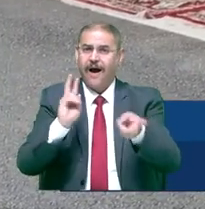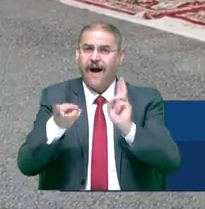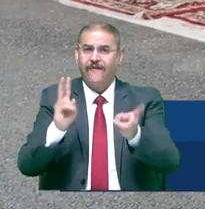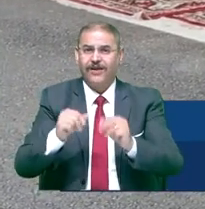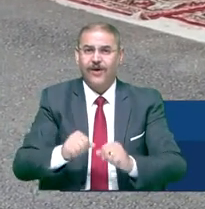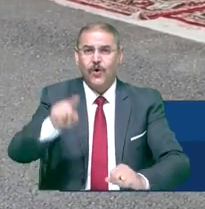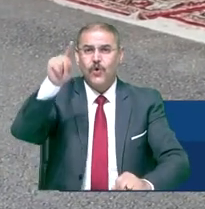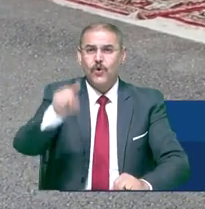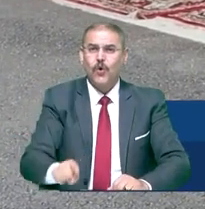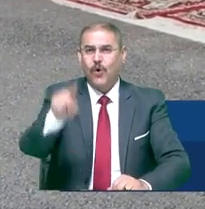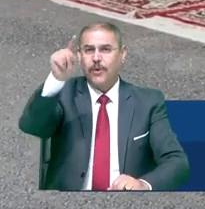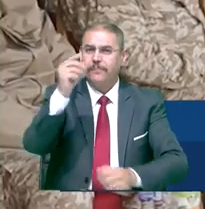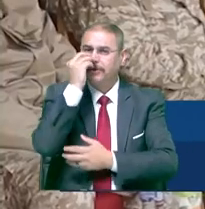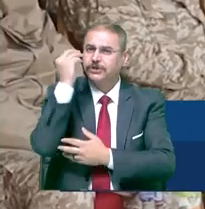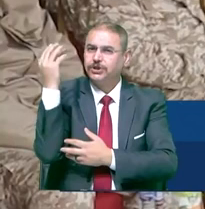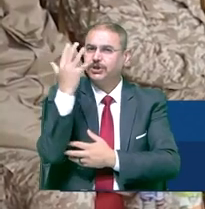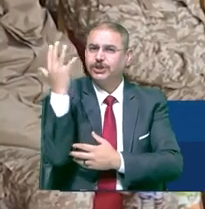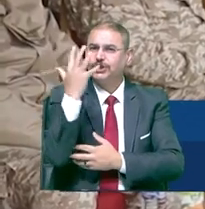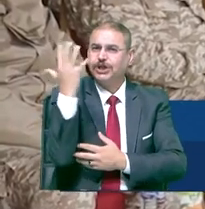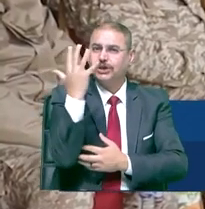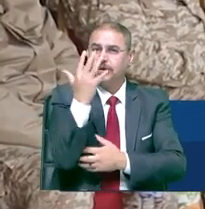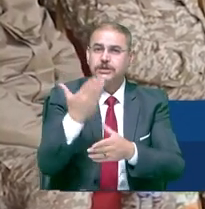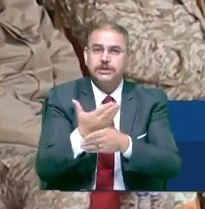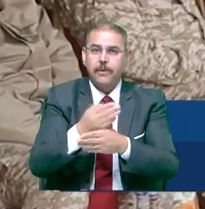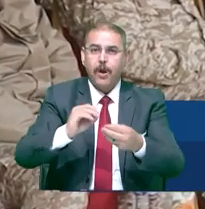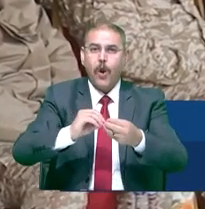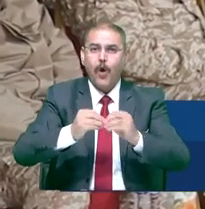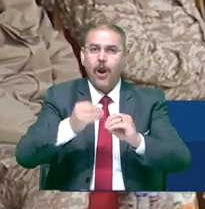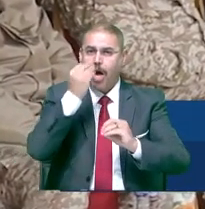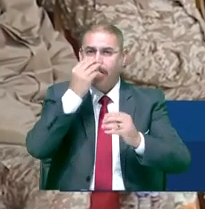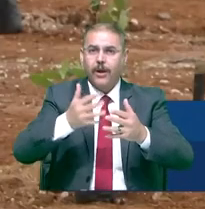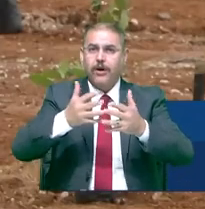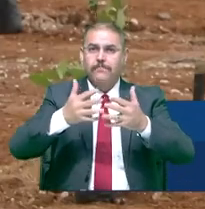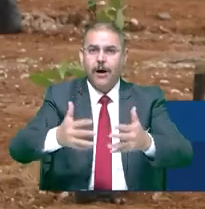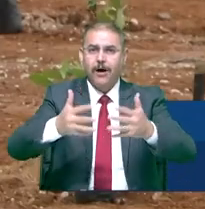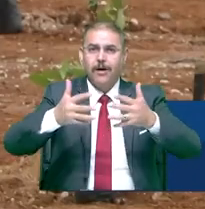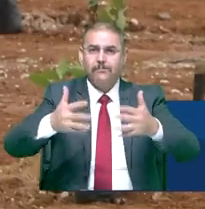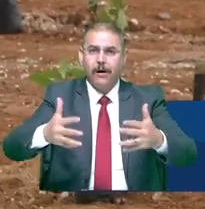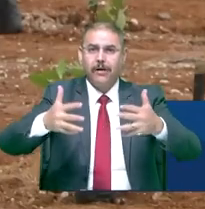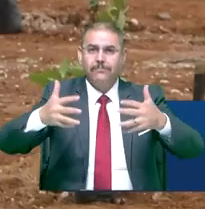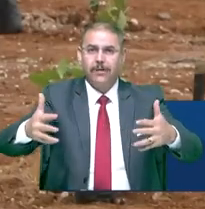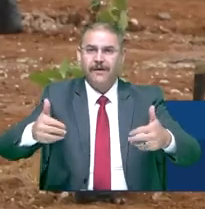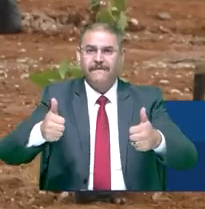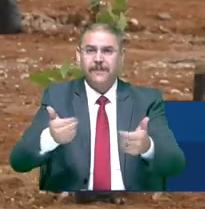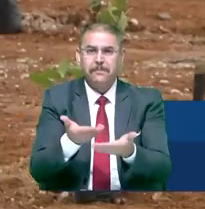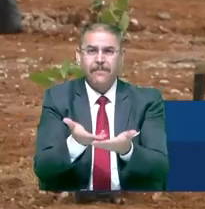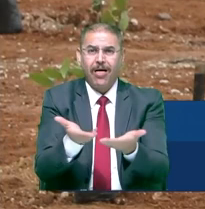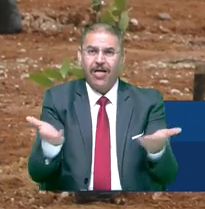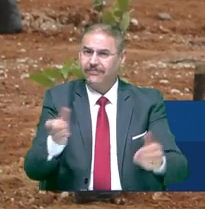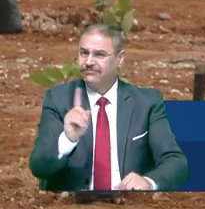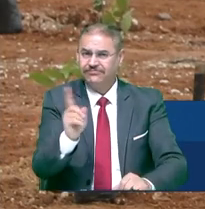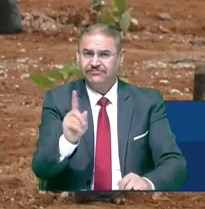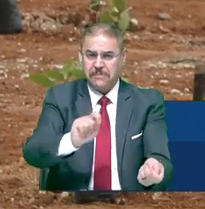المملكه بيوم الشجره هي رساله لكل ابناء الوطن للاسلام بالزراعه الاشجار والاهتمام بها